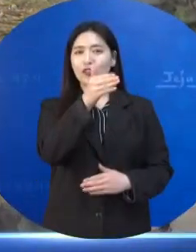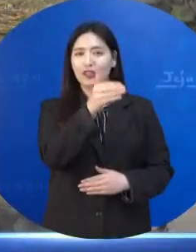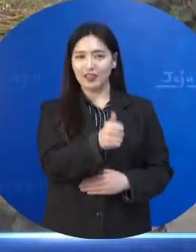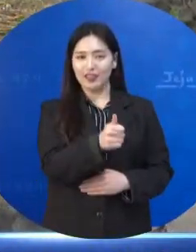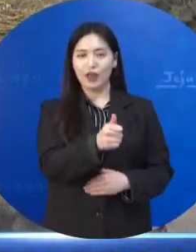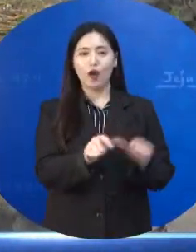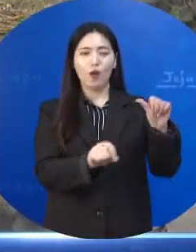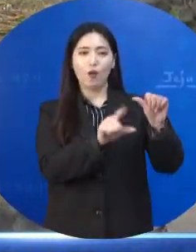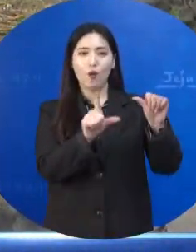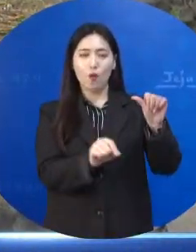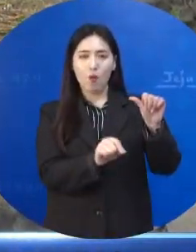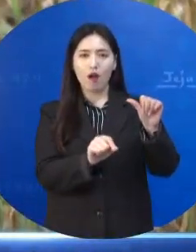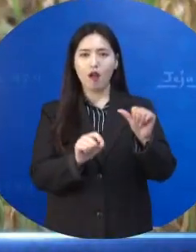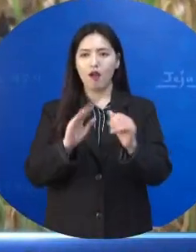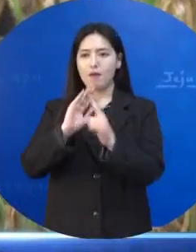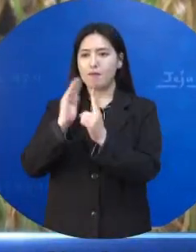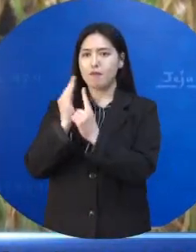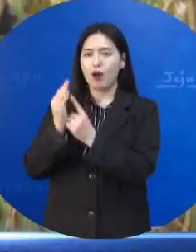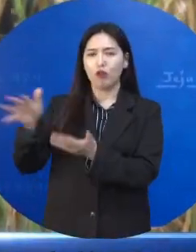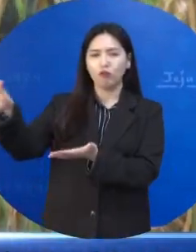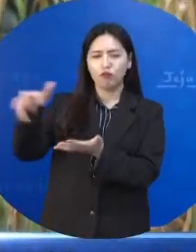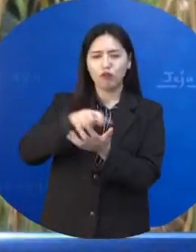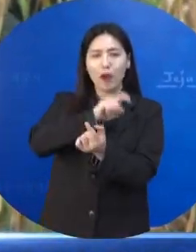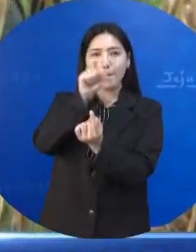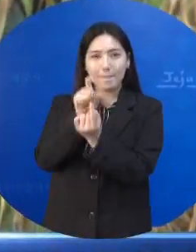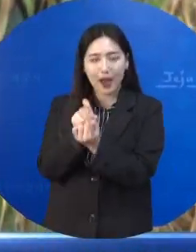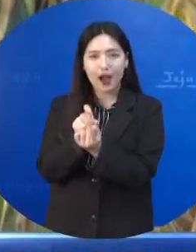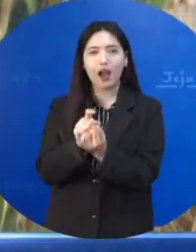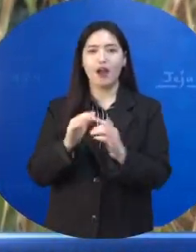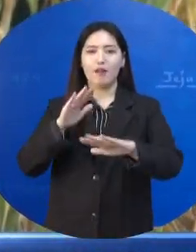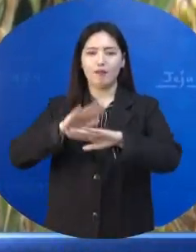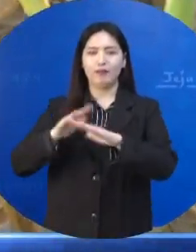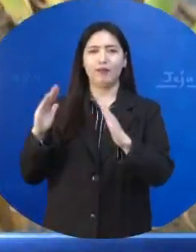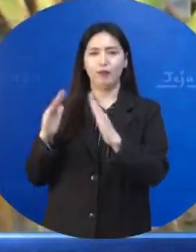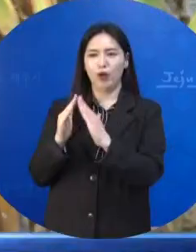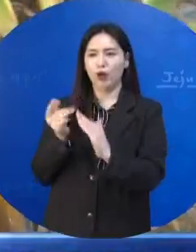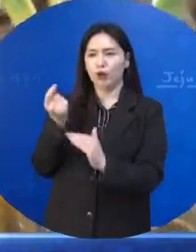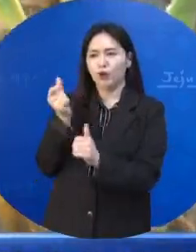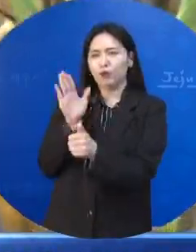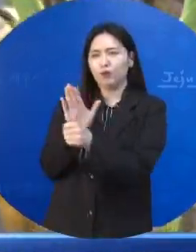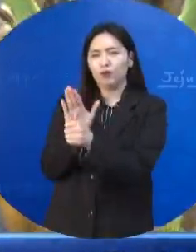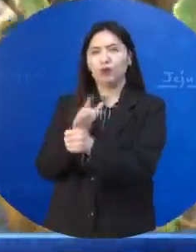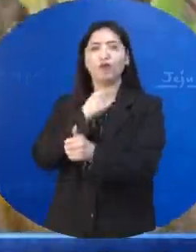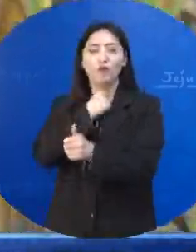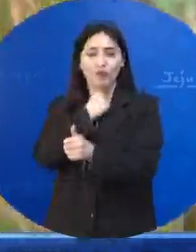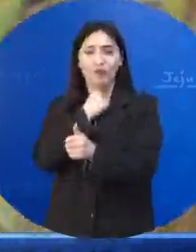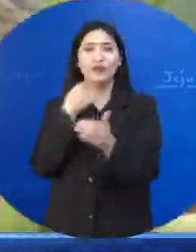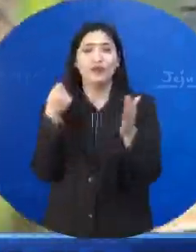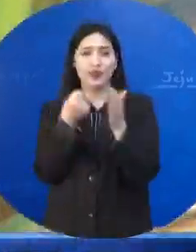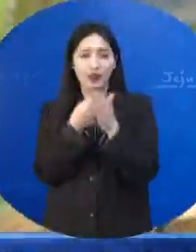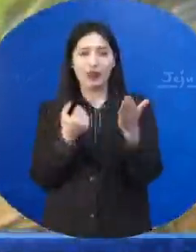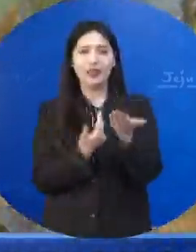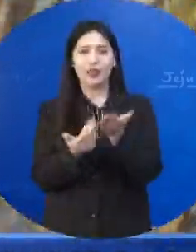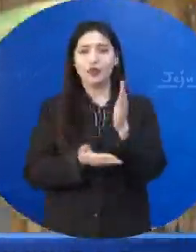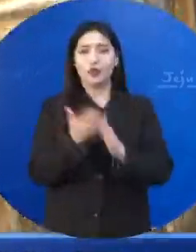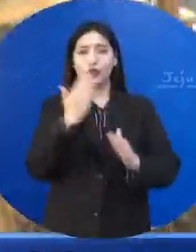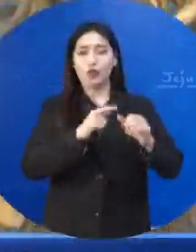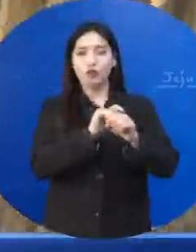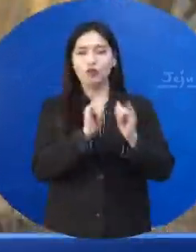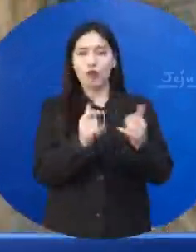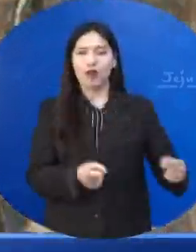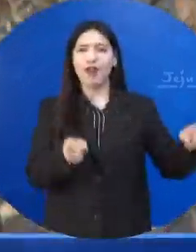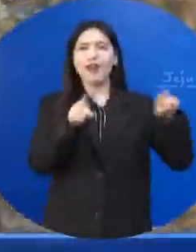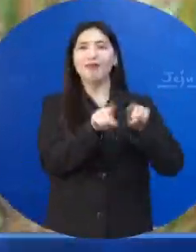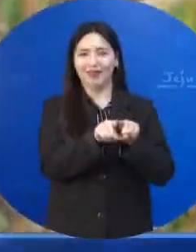강병삼 제주시장은 5월 본격적인 마늘 수확기를 맞아 마늘 농가에 조금이나마 도움이 되고자 제주시